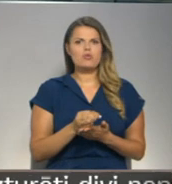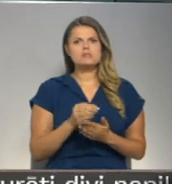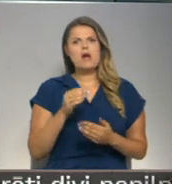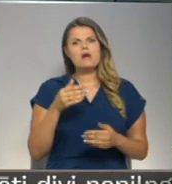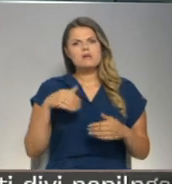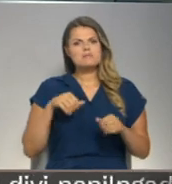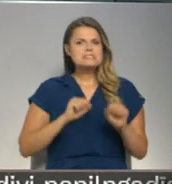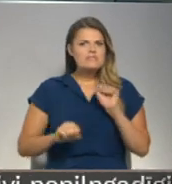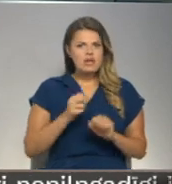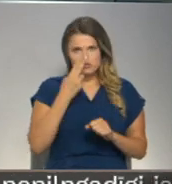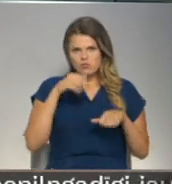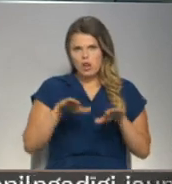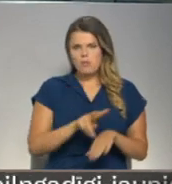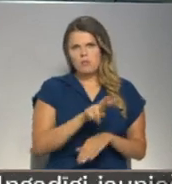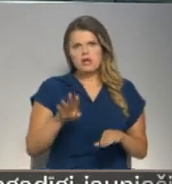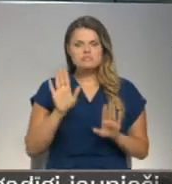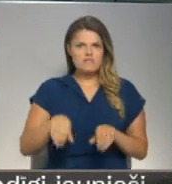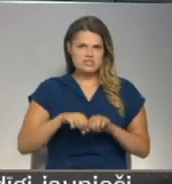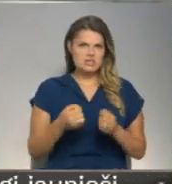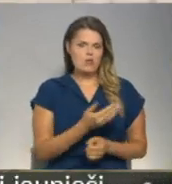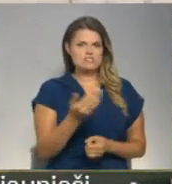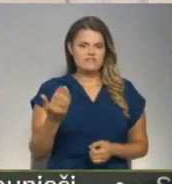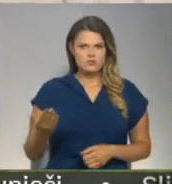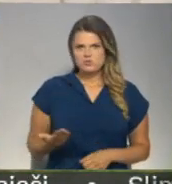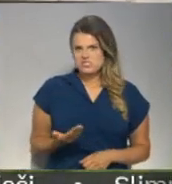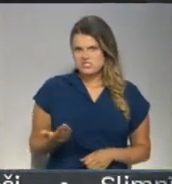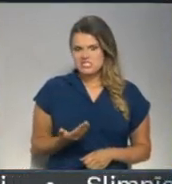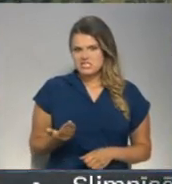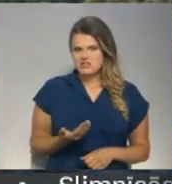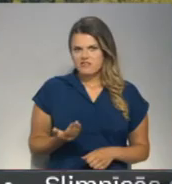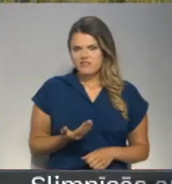draugu dzīvi uz visiem laikiem, turpināja Kinca.